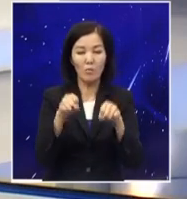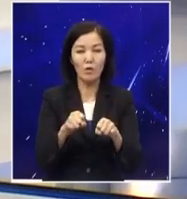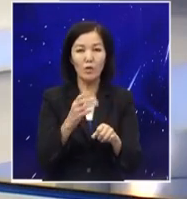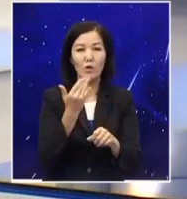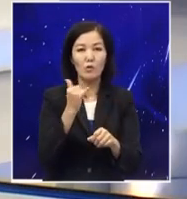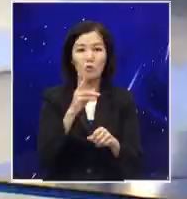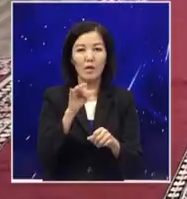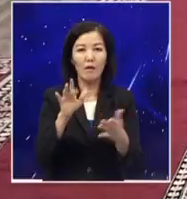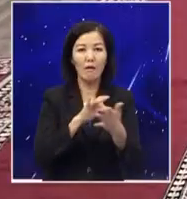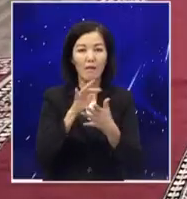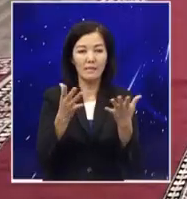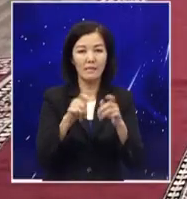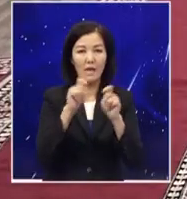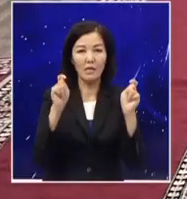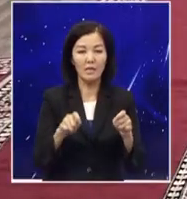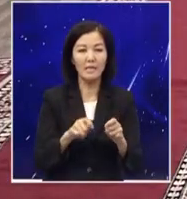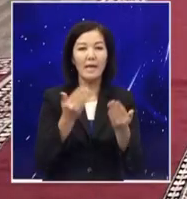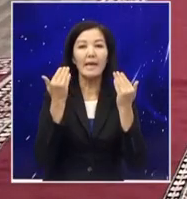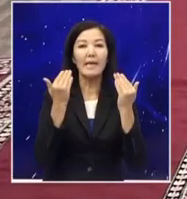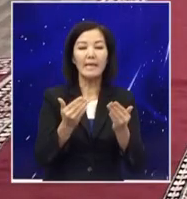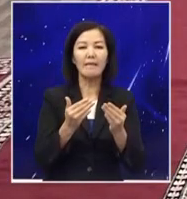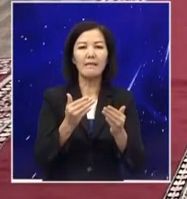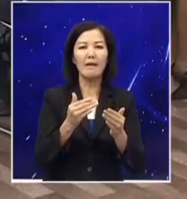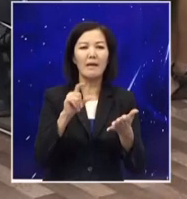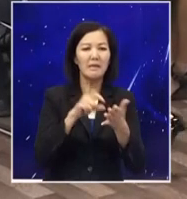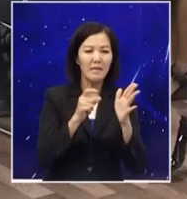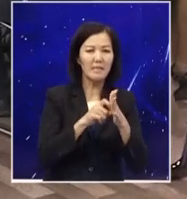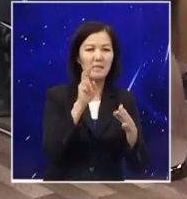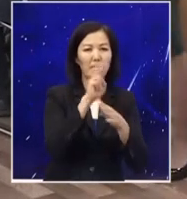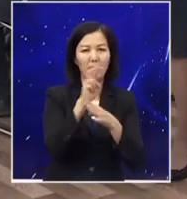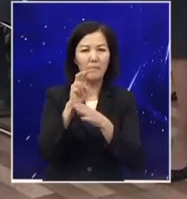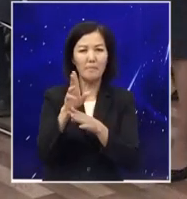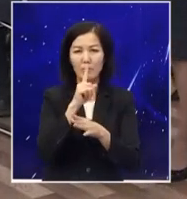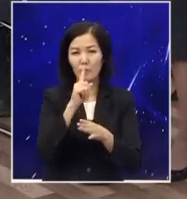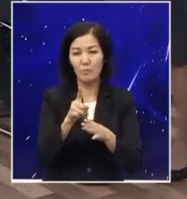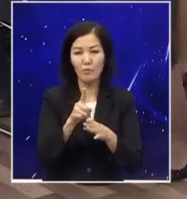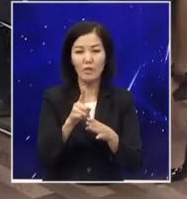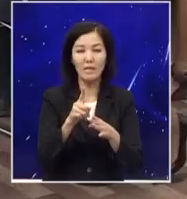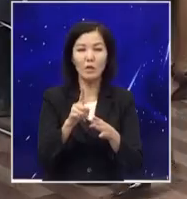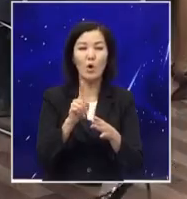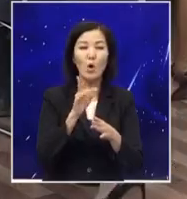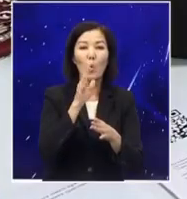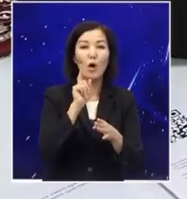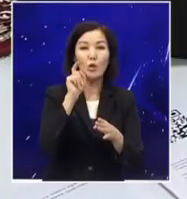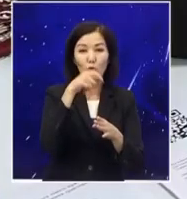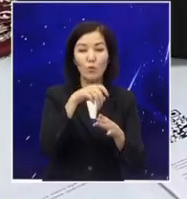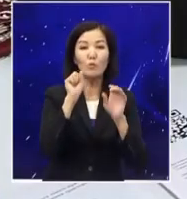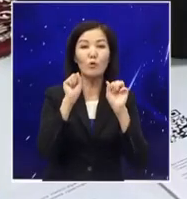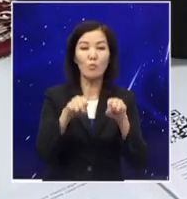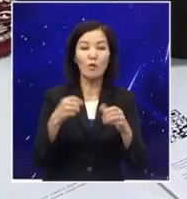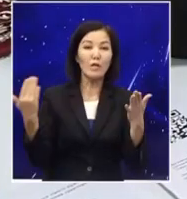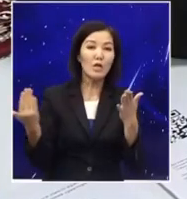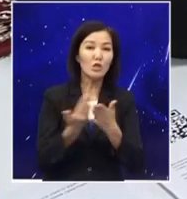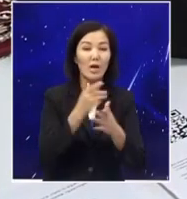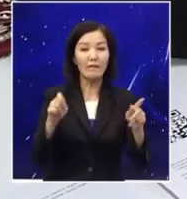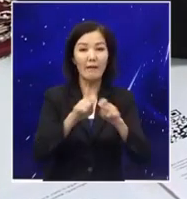отыр. Енді шаралдықтар әр кеңсеге бір сабылып жүрмейді, алтындай уақыттарында нөмдейтін болады. Мына жаңадан ашылған сервистік